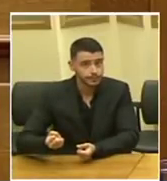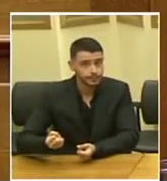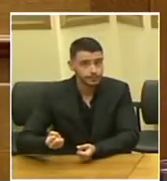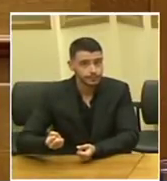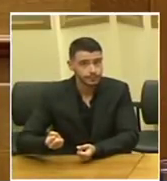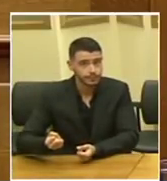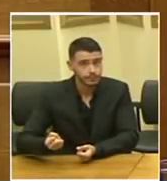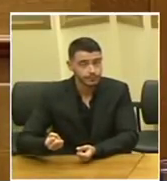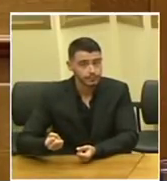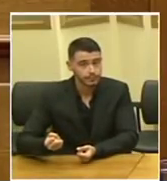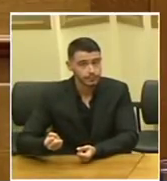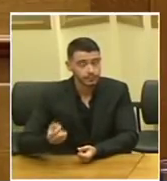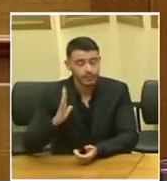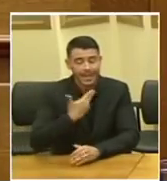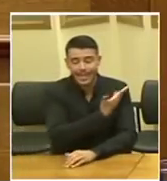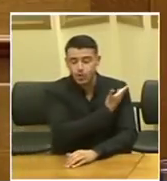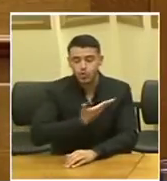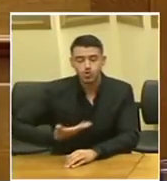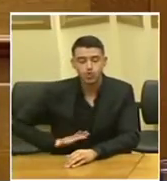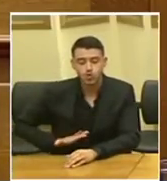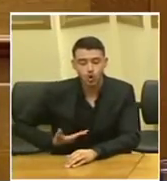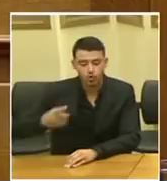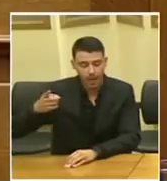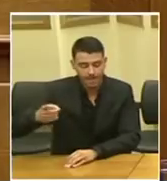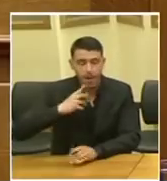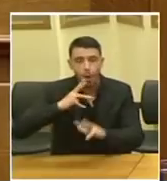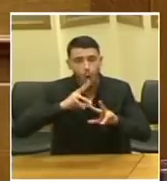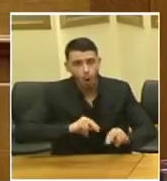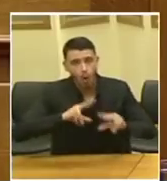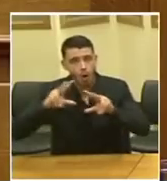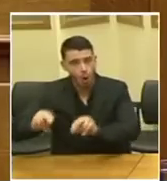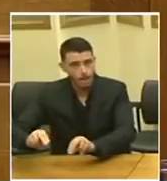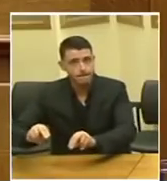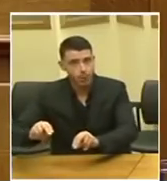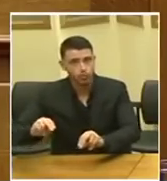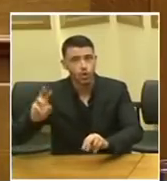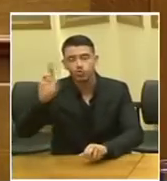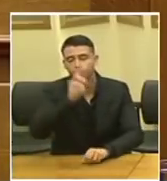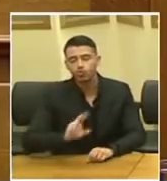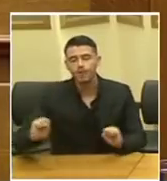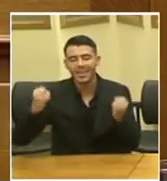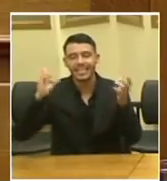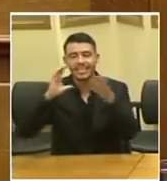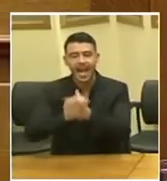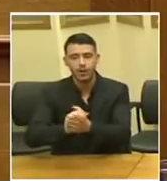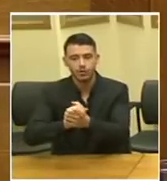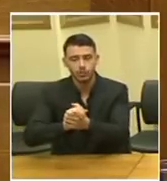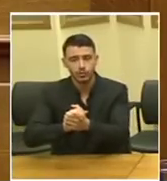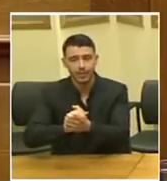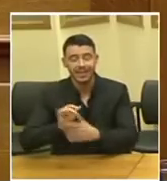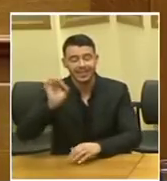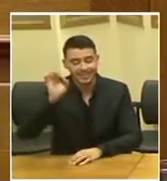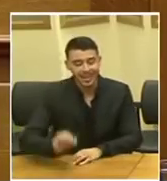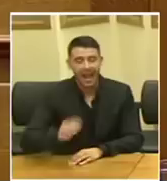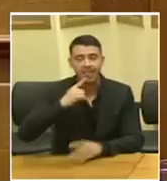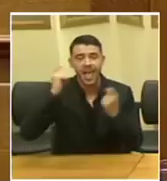Ακολούθησε η Ιουγκοσλαβία την πρακτική της Σοβιετικής Ένωσης. Σε κάθε μικρή ή μεγάλη εθνοτική εθνική ομάδα τους